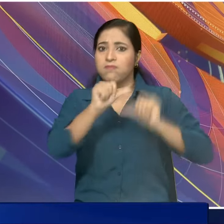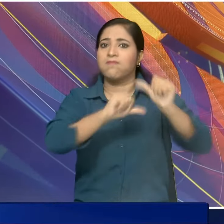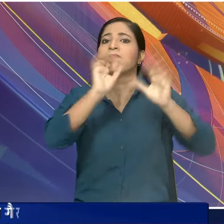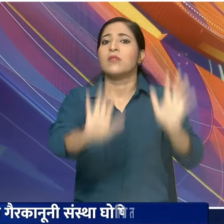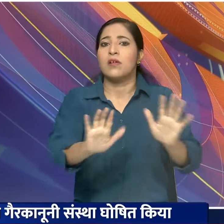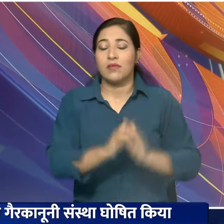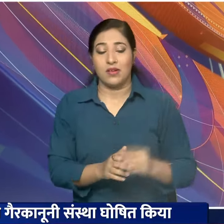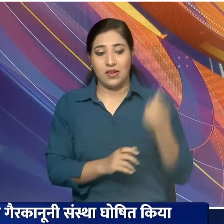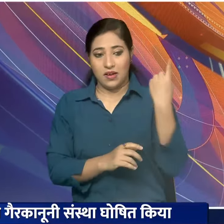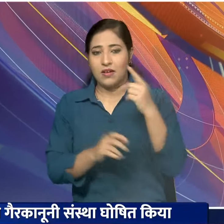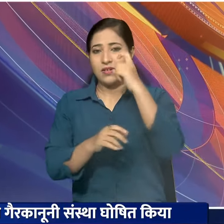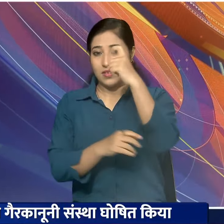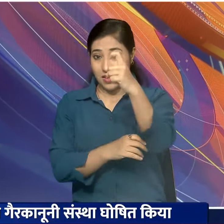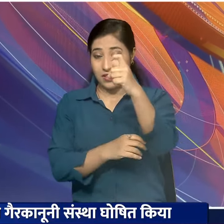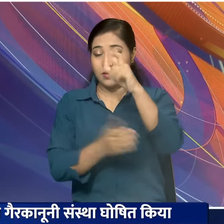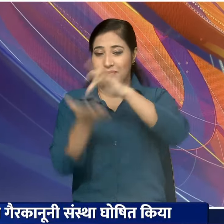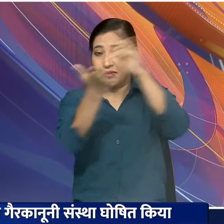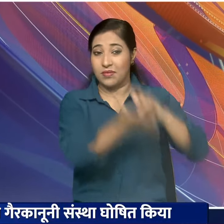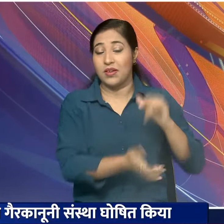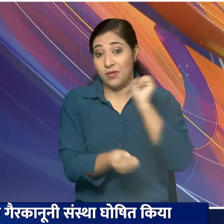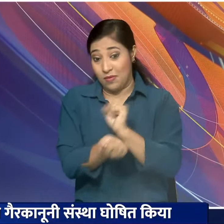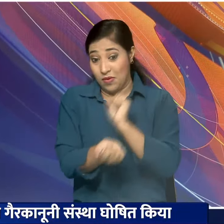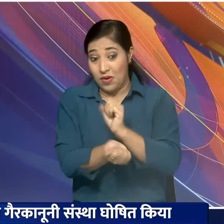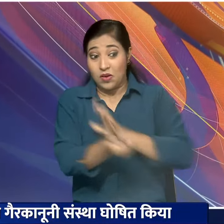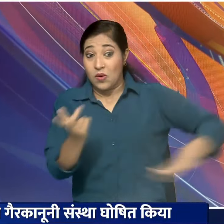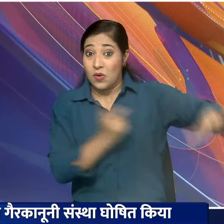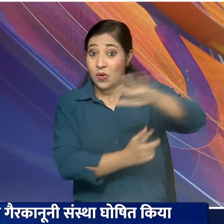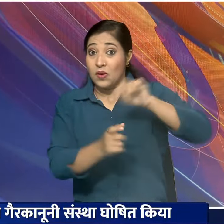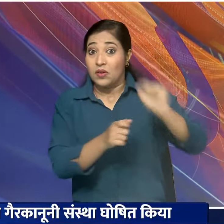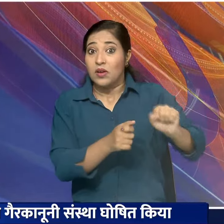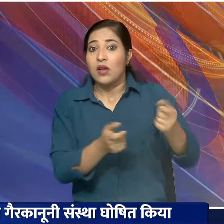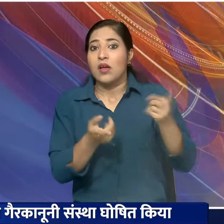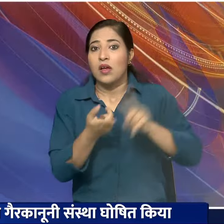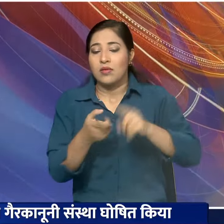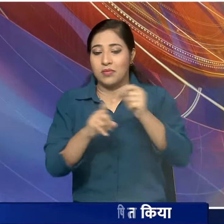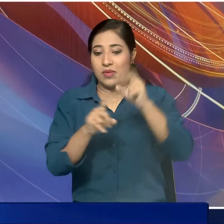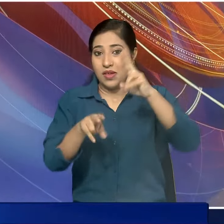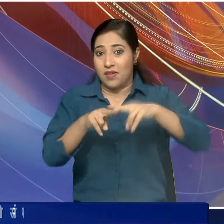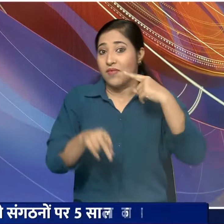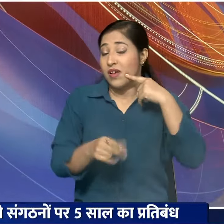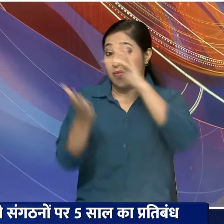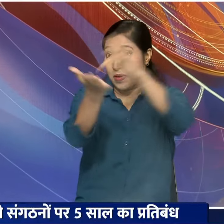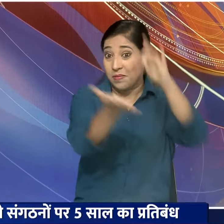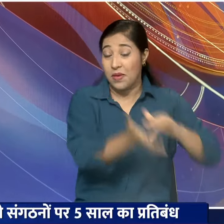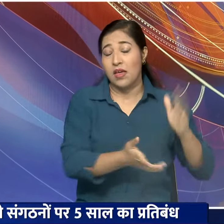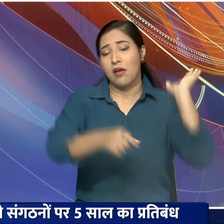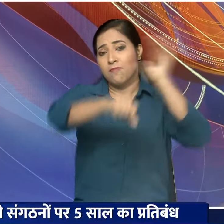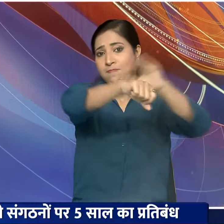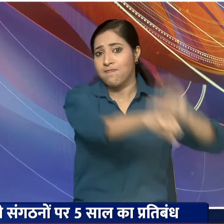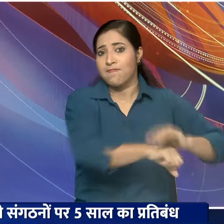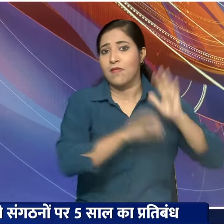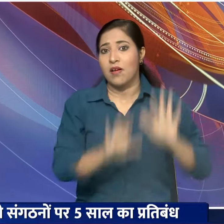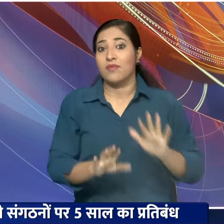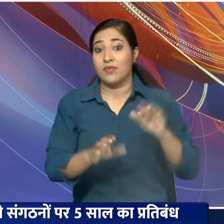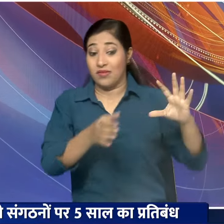कल 7 राज्यों में स्थानीय पुलिस और आतंकरोधी दस्ते ने PFI से जुड़े ठिकानों पर छापा मारा और इससे